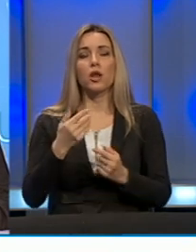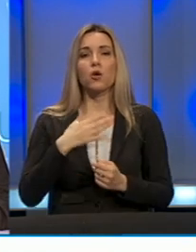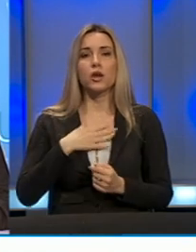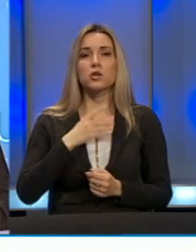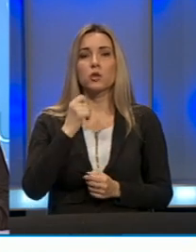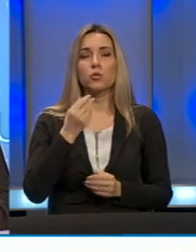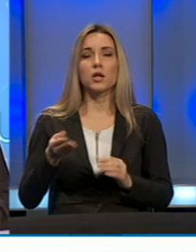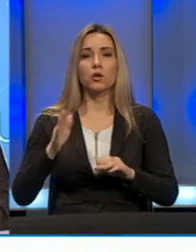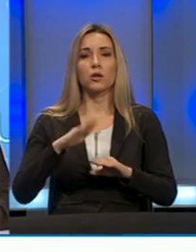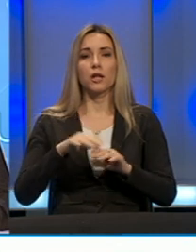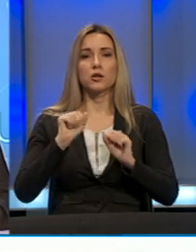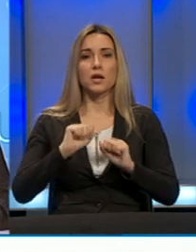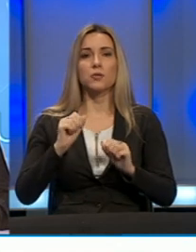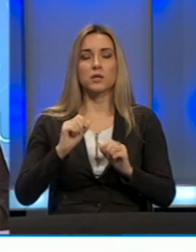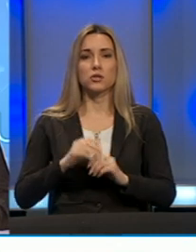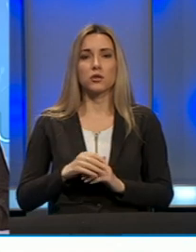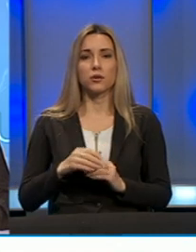dodatno zaštićeno vakcinom BCG?